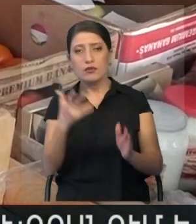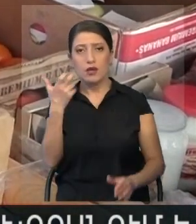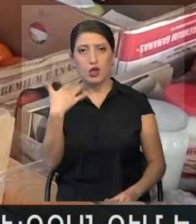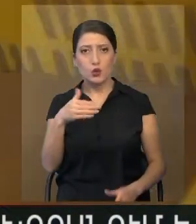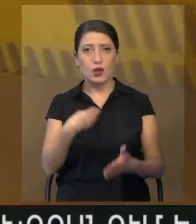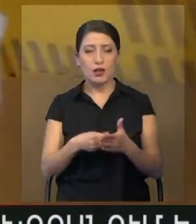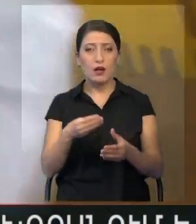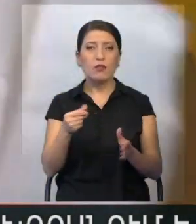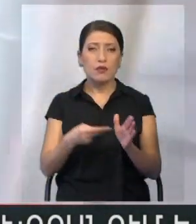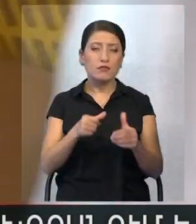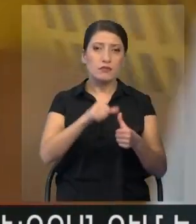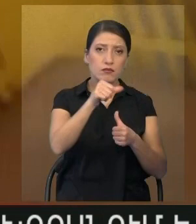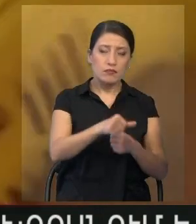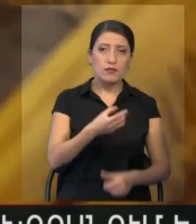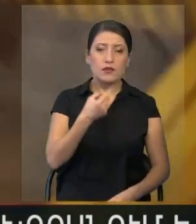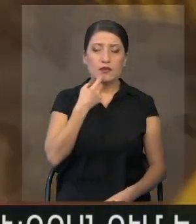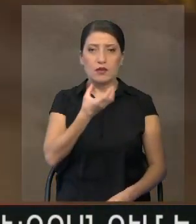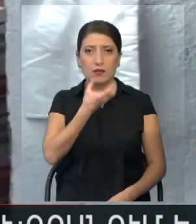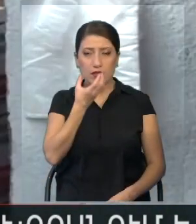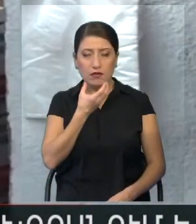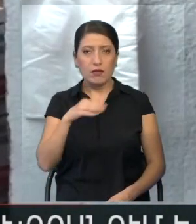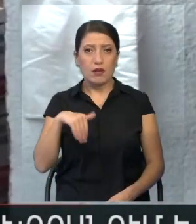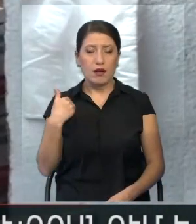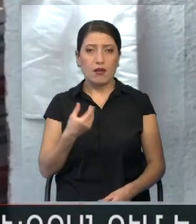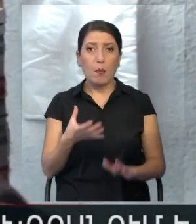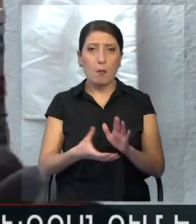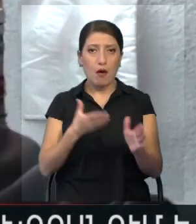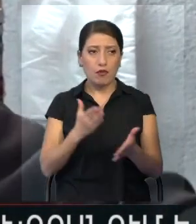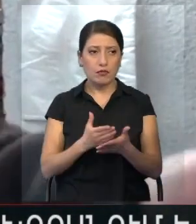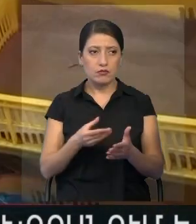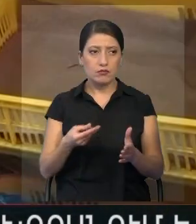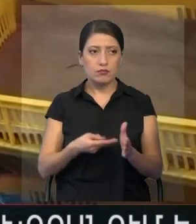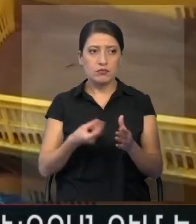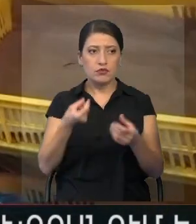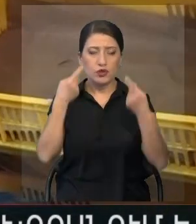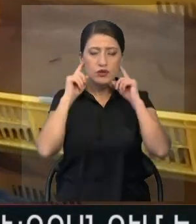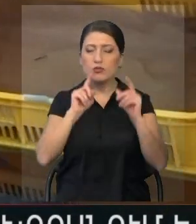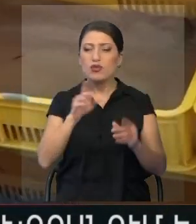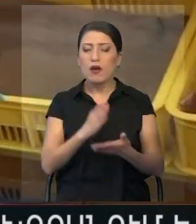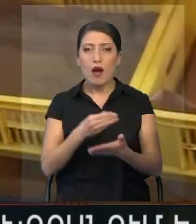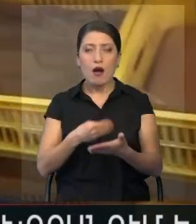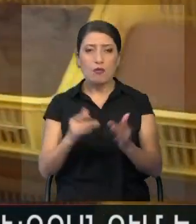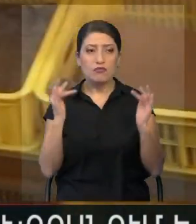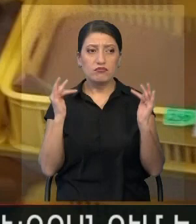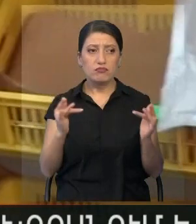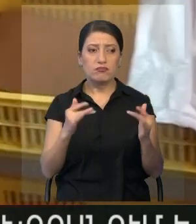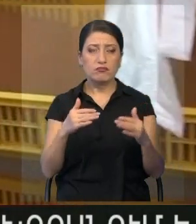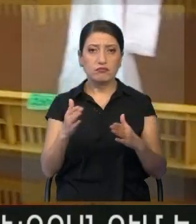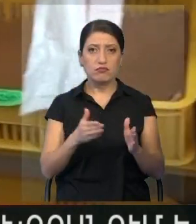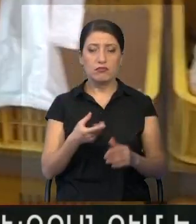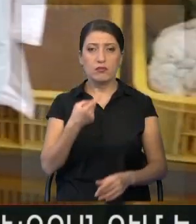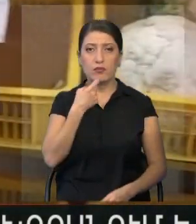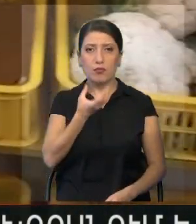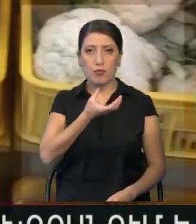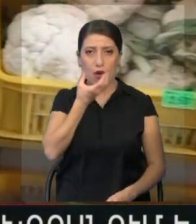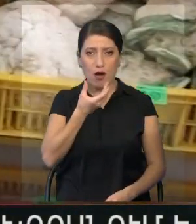մի կողմ, բանջարեղենի մրգի դեֆիցիտ է։ Գինը չի գների։ Ես չափի չունեմ առօր։ Դատարկ են որոշ արկղեր։